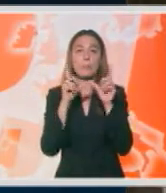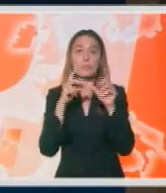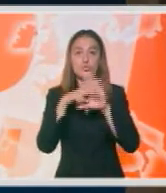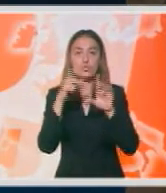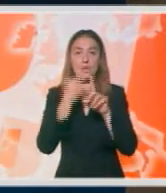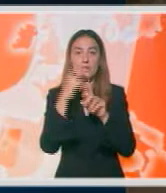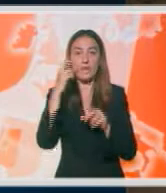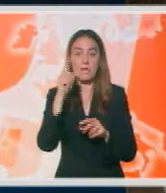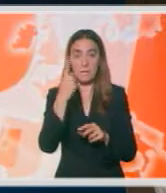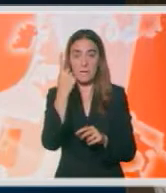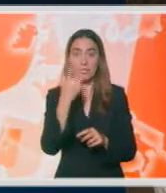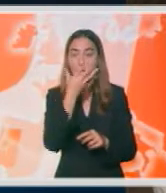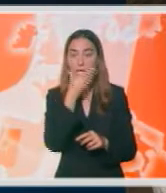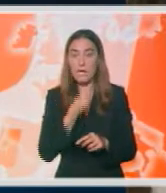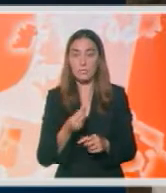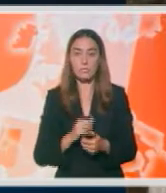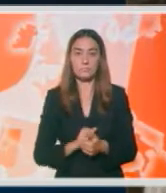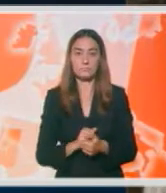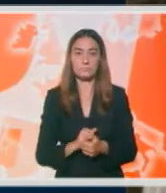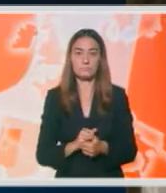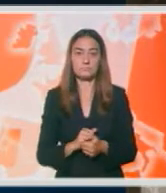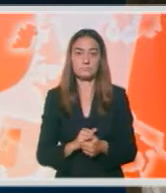Imam baš jednu lepu.